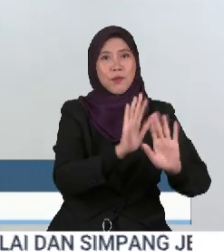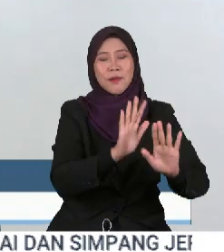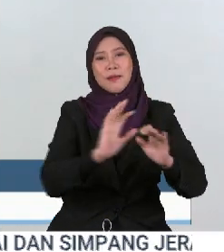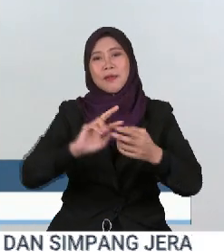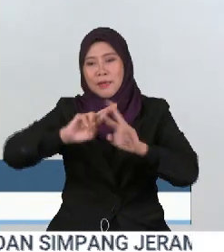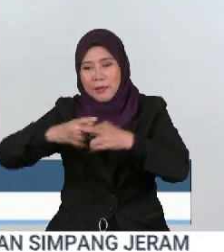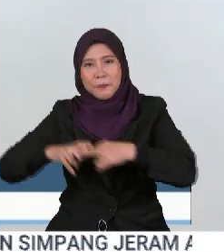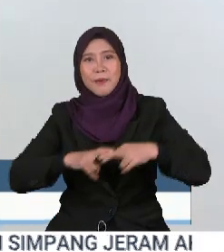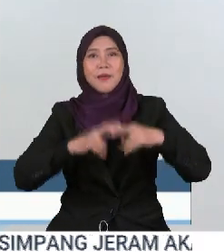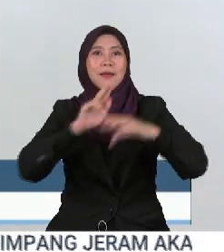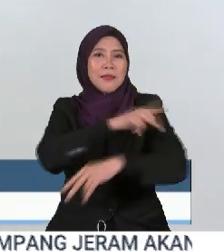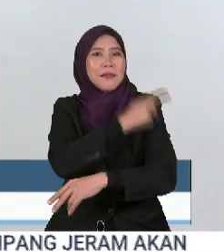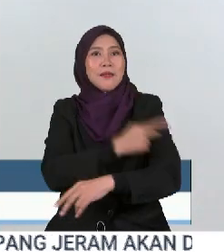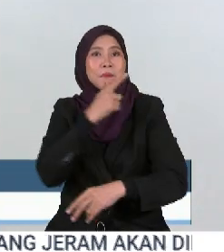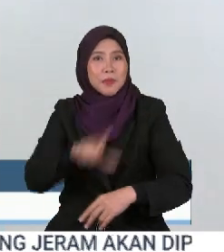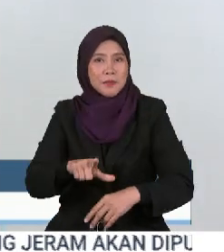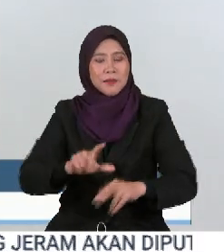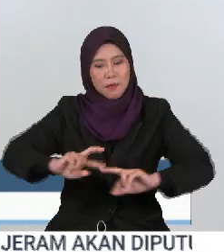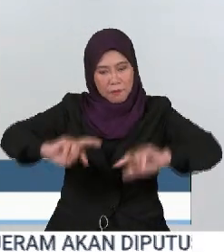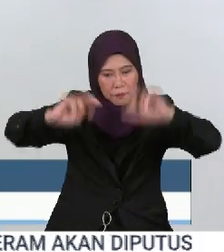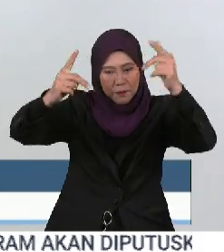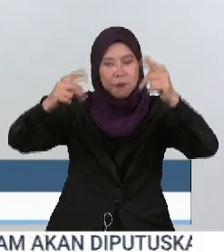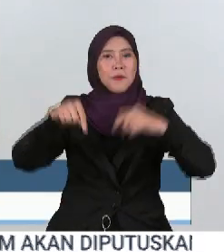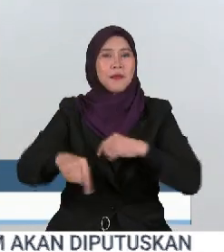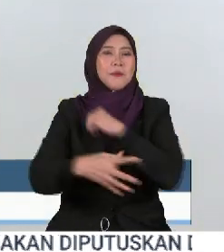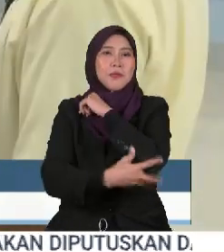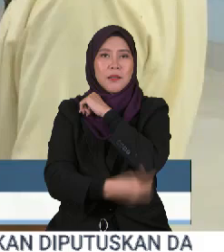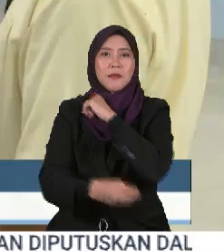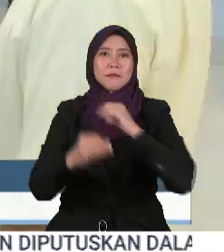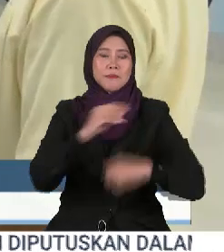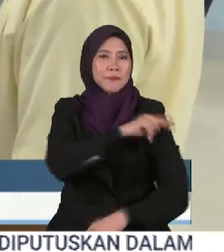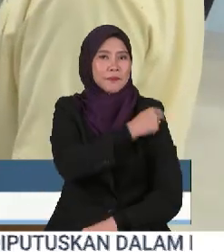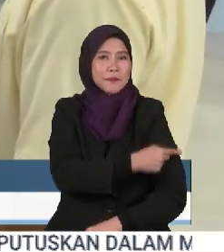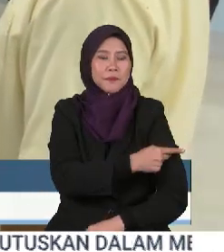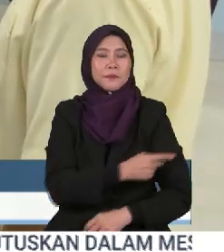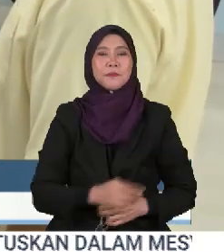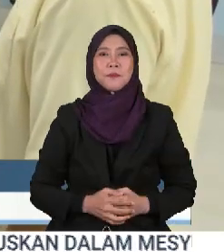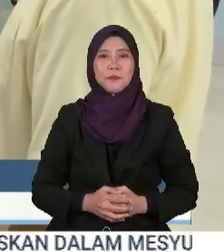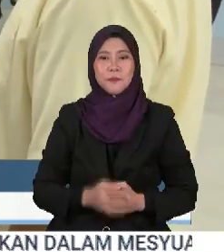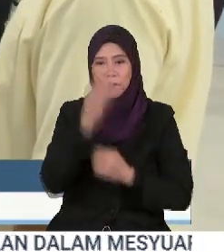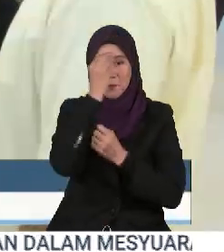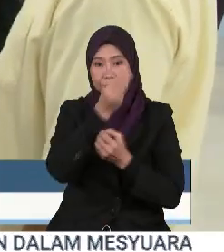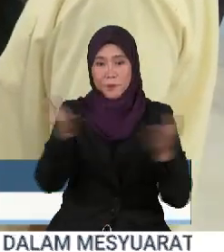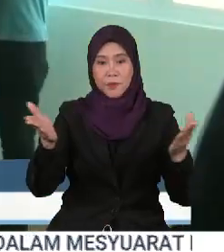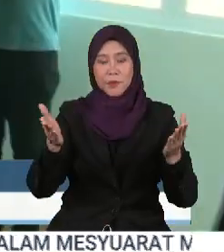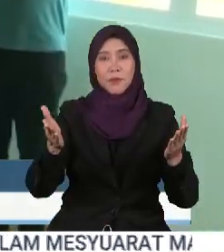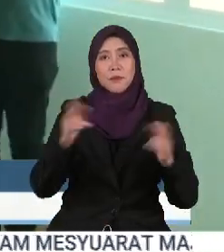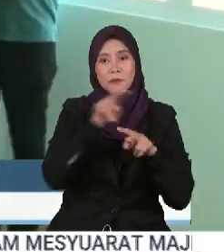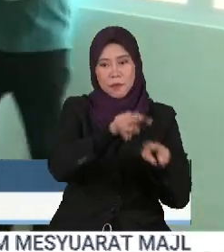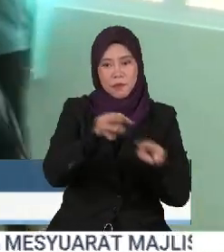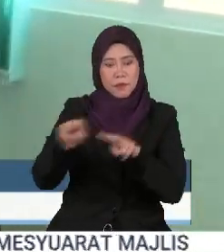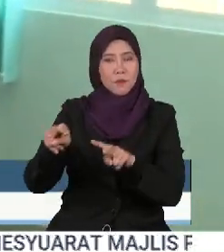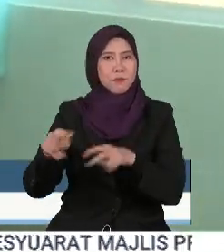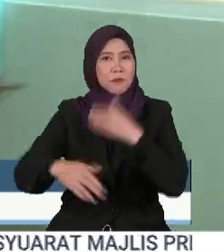pulih. This the element of penyelesaian klinik daif yang kita buat. Lukan Isman ditemui pemberita selepas meninjau